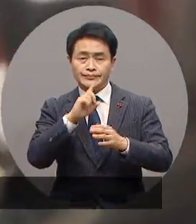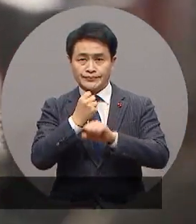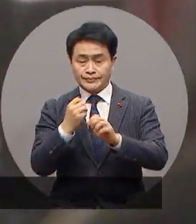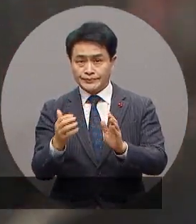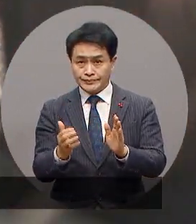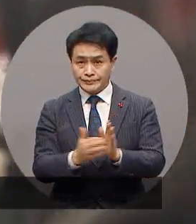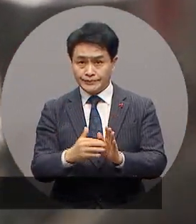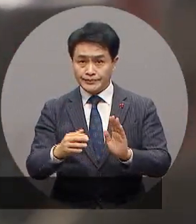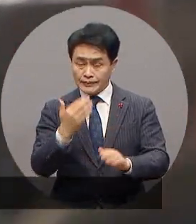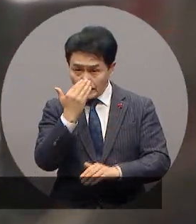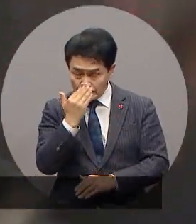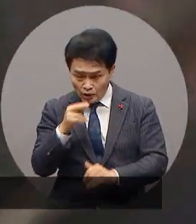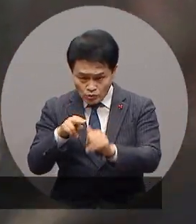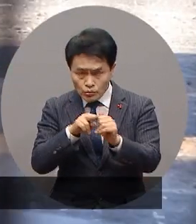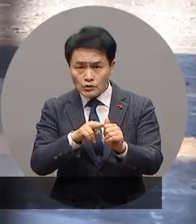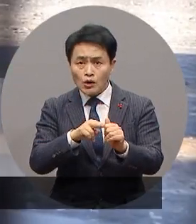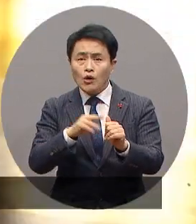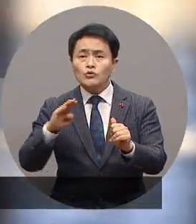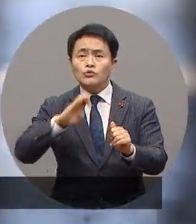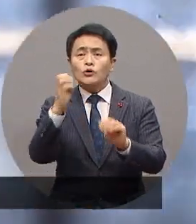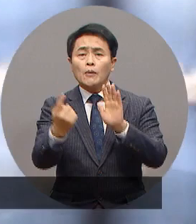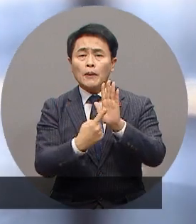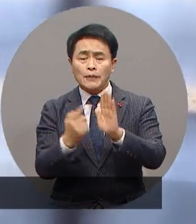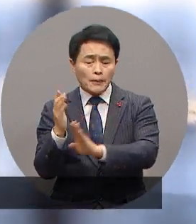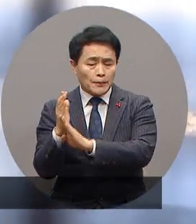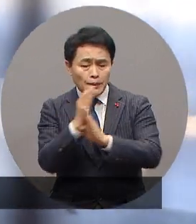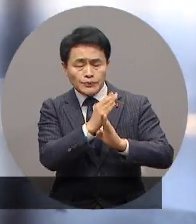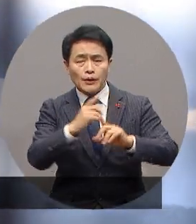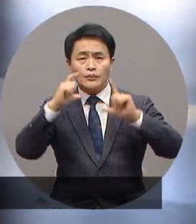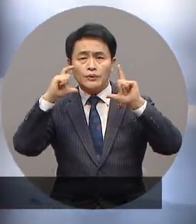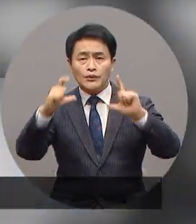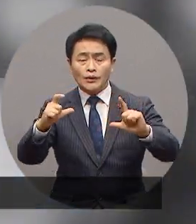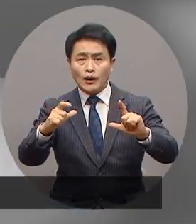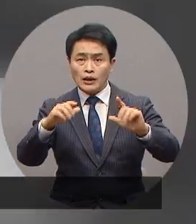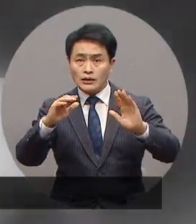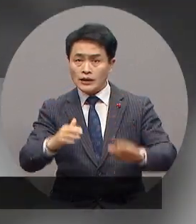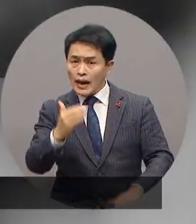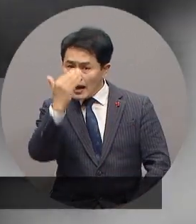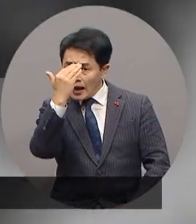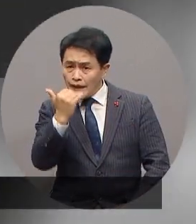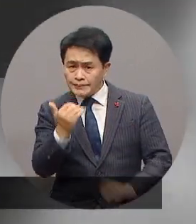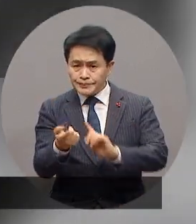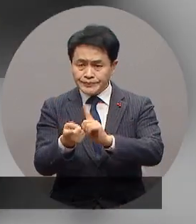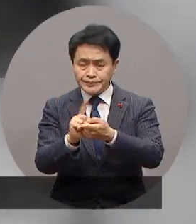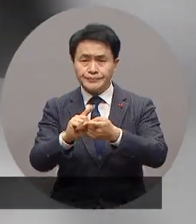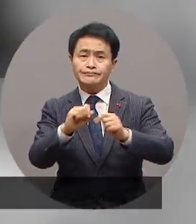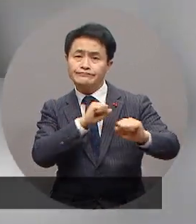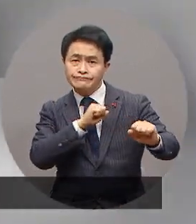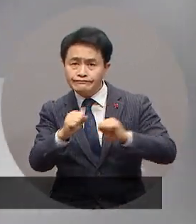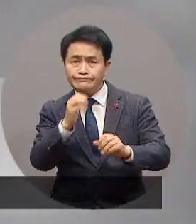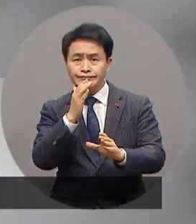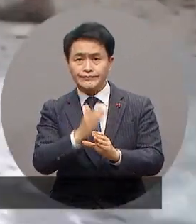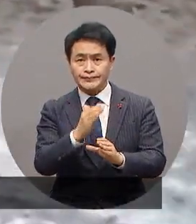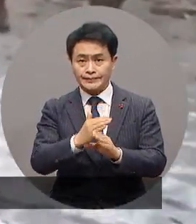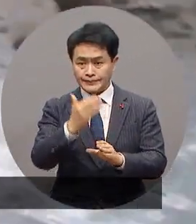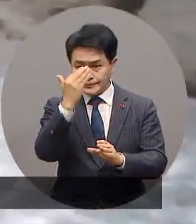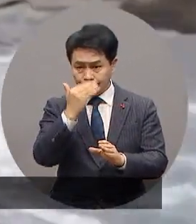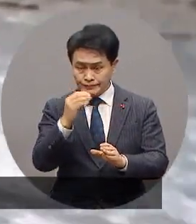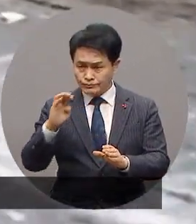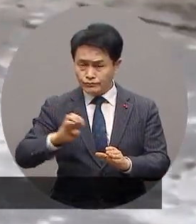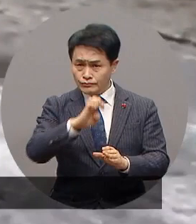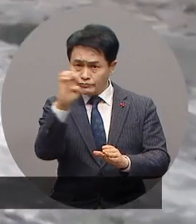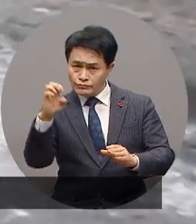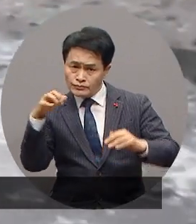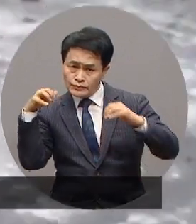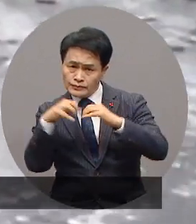이스라엘 정보기관들은 유럽 당국의 발표 이후 별도의 성명을 내고 이들은 하마스를 대신해 활동했다며 하마스가 유럽에서 작전